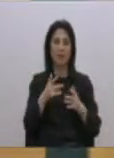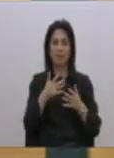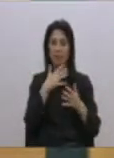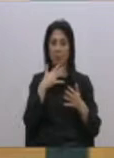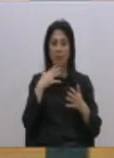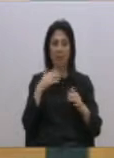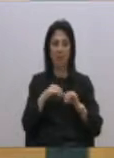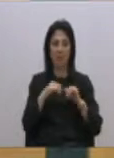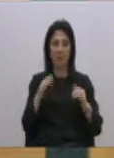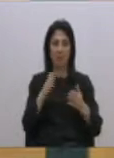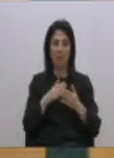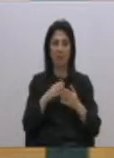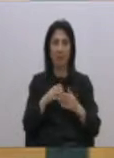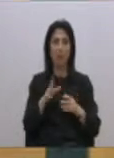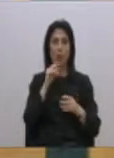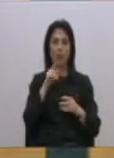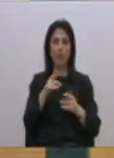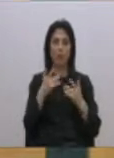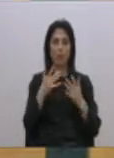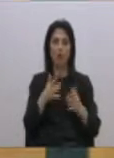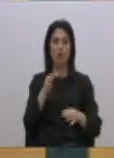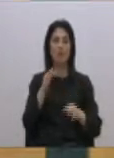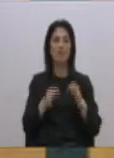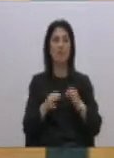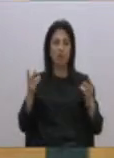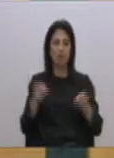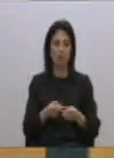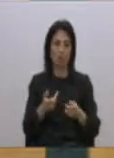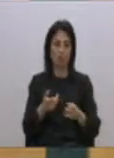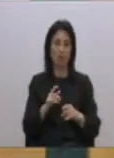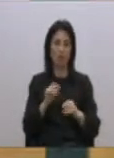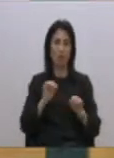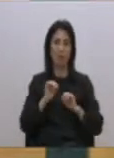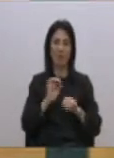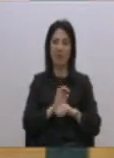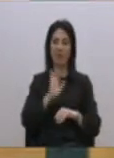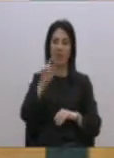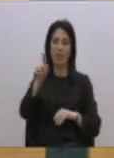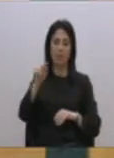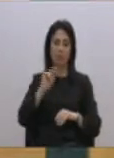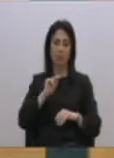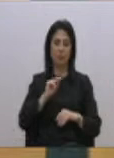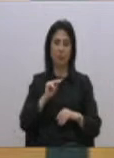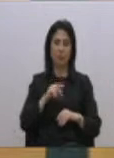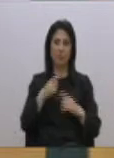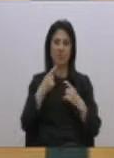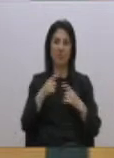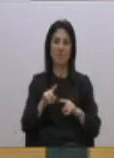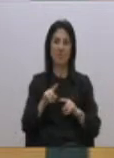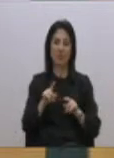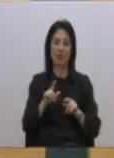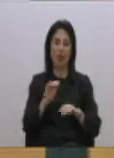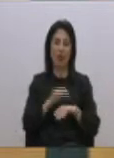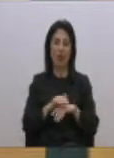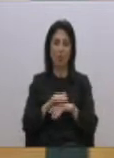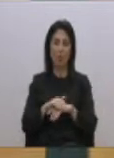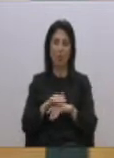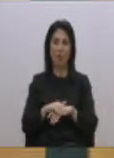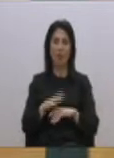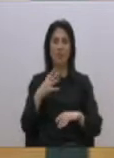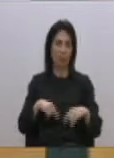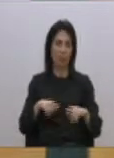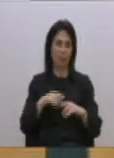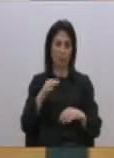მკვეთრი ზრდით ან და როდესაც ამას მოითხოვს მართლმსაჯულების ჯერმანული განხორციელების ინტერესთან დაკავშირებული სხვა ობიექტური გარემოება